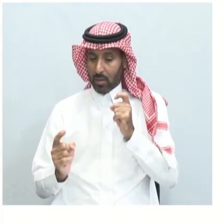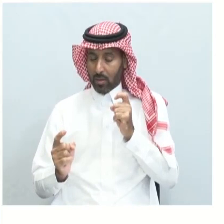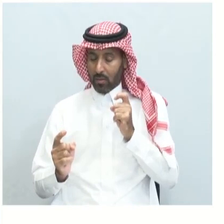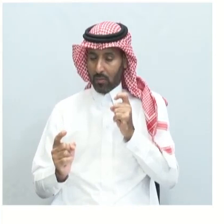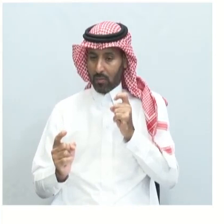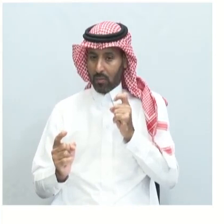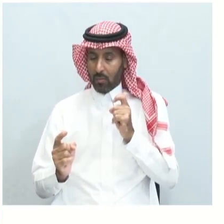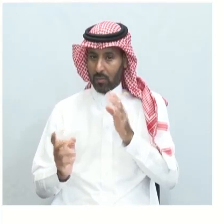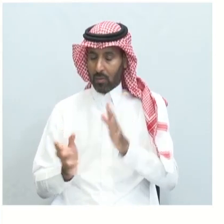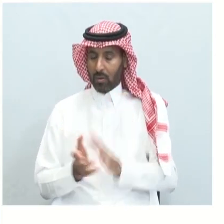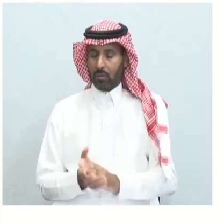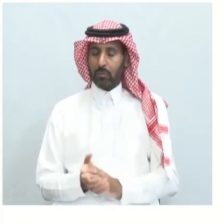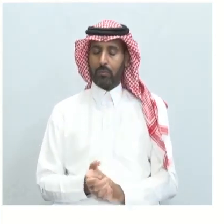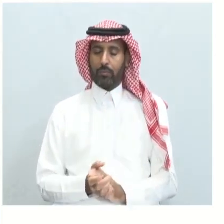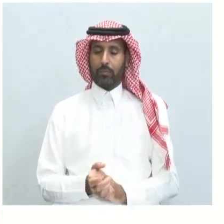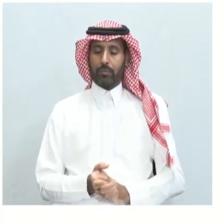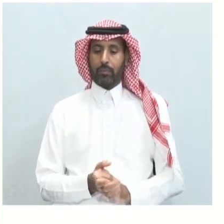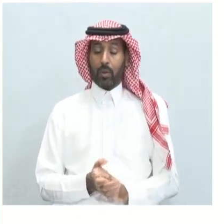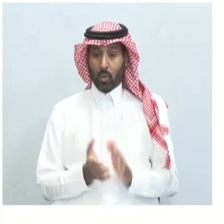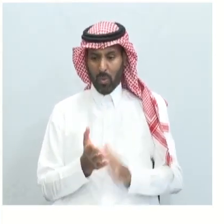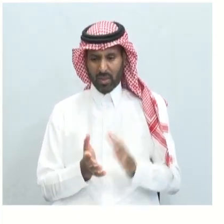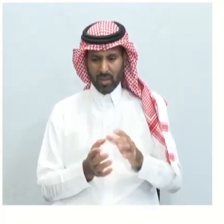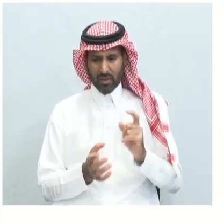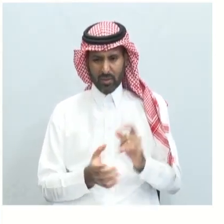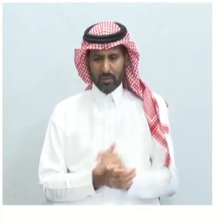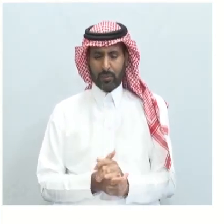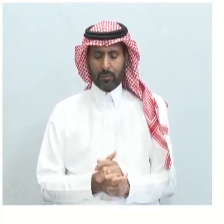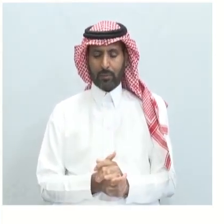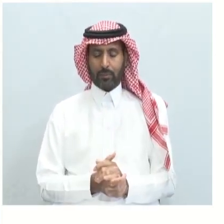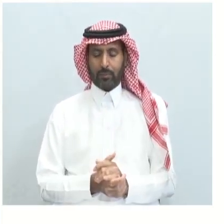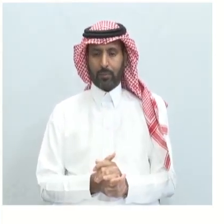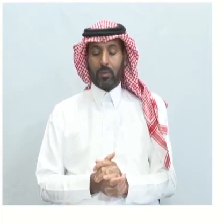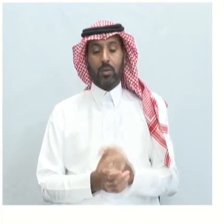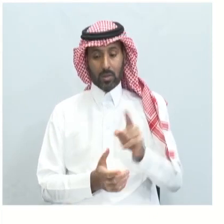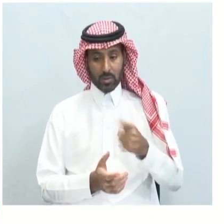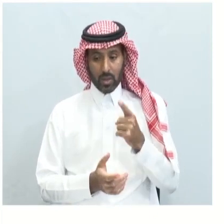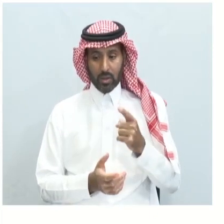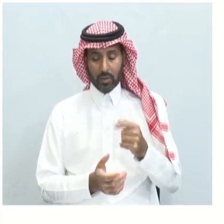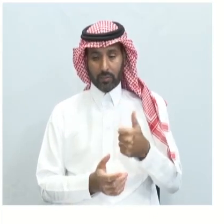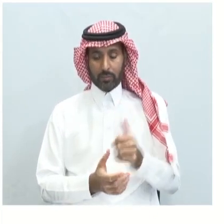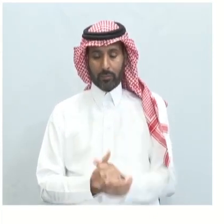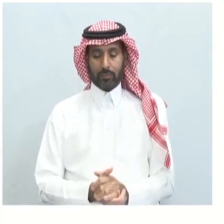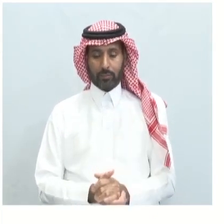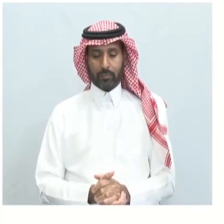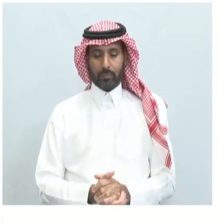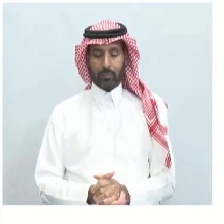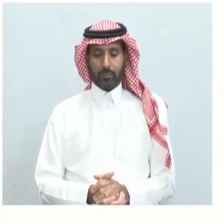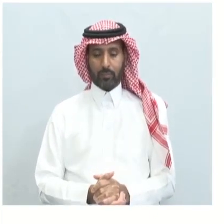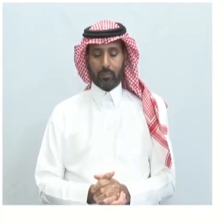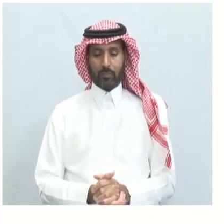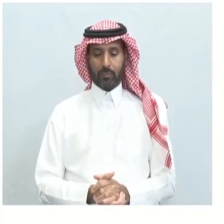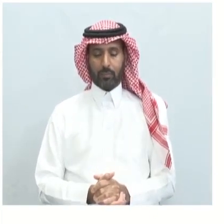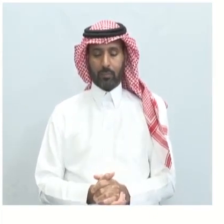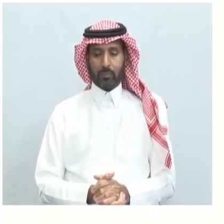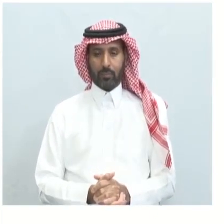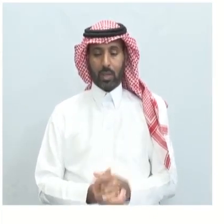مخاطر محتمله من الهجوم السبراني لذلك تعتبر العباره صحيحه